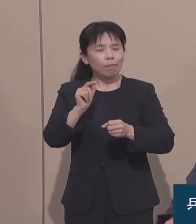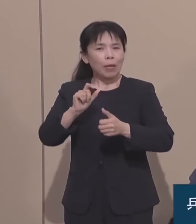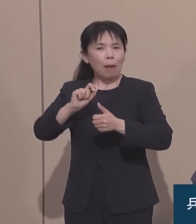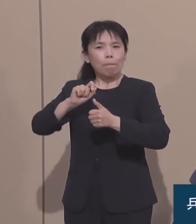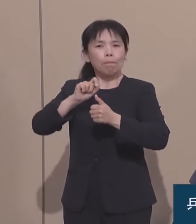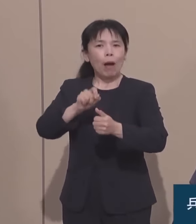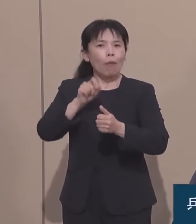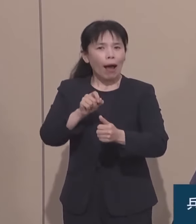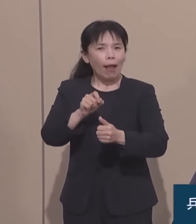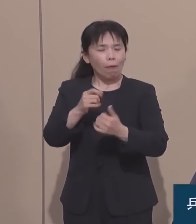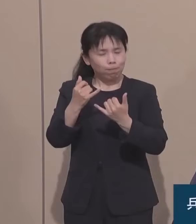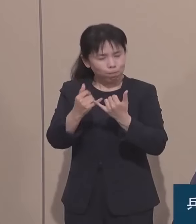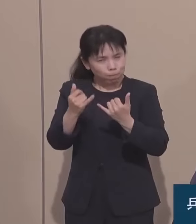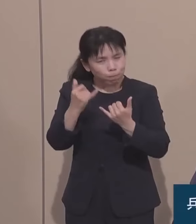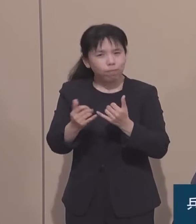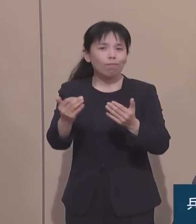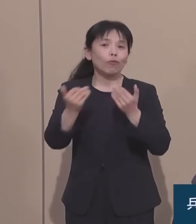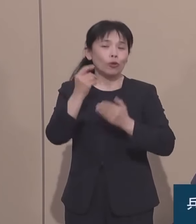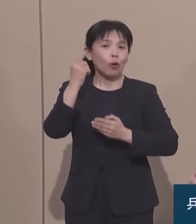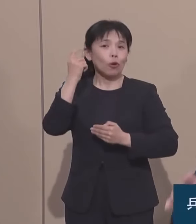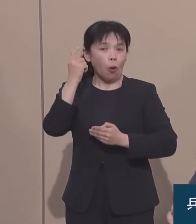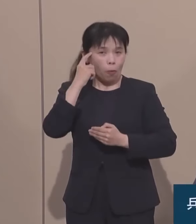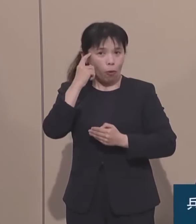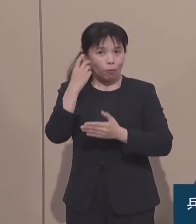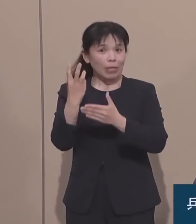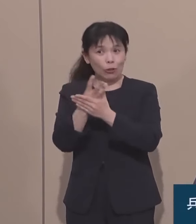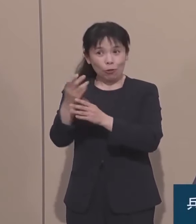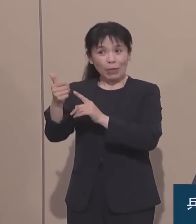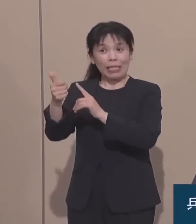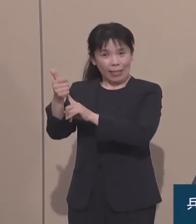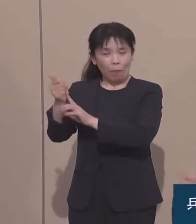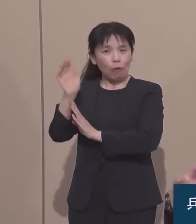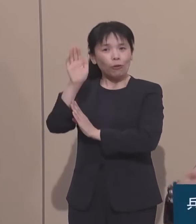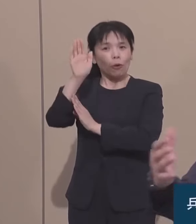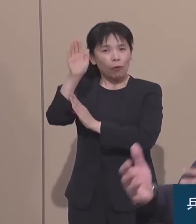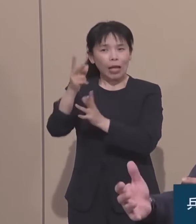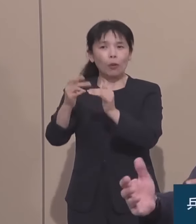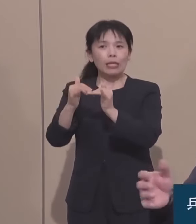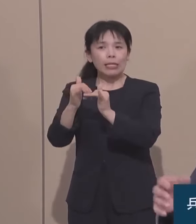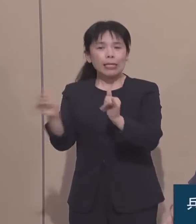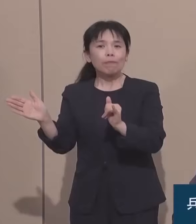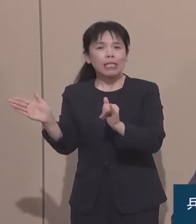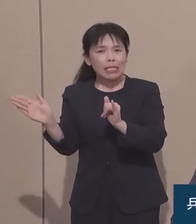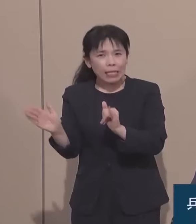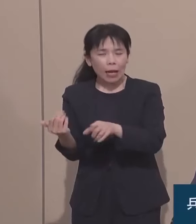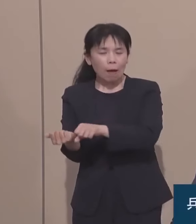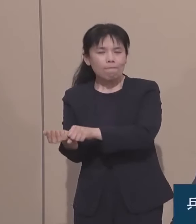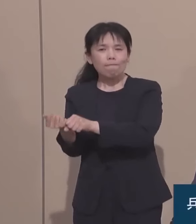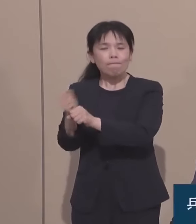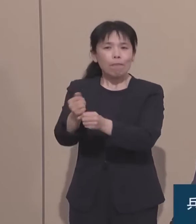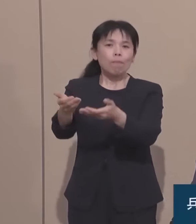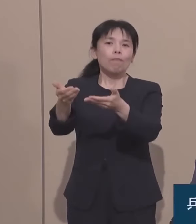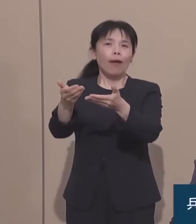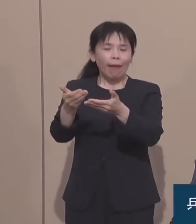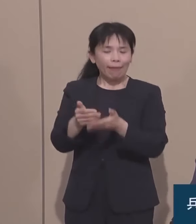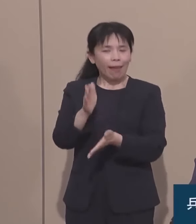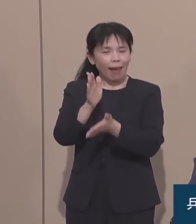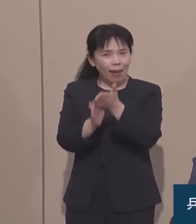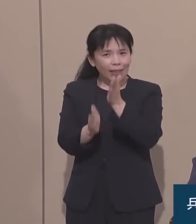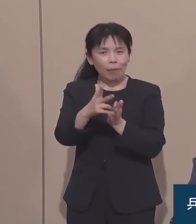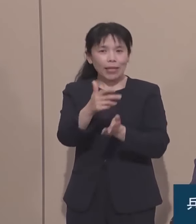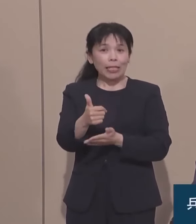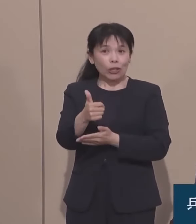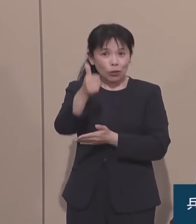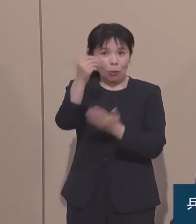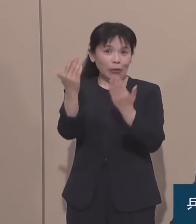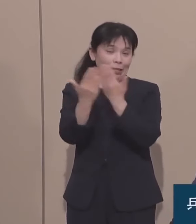もあっていいと思うんです僕はで泉さんもね頑張ってその後市民からまた再任されてね市長に帰りたいて今